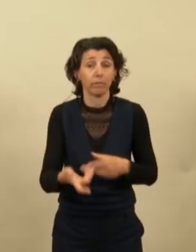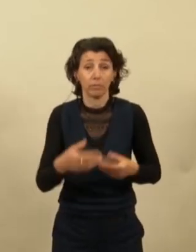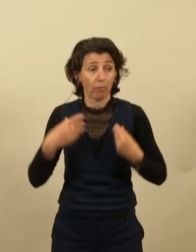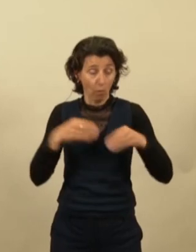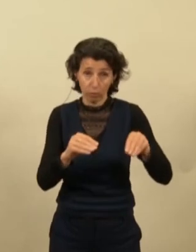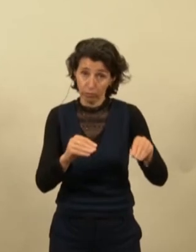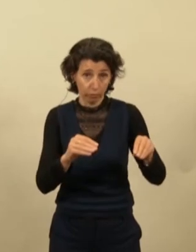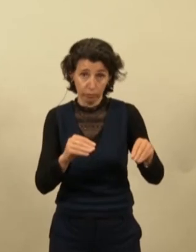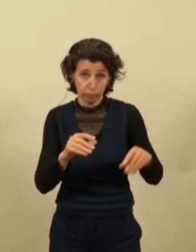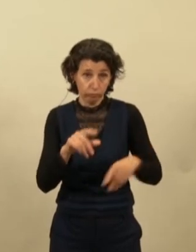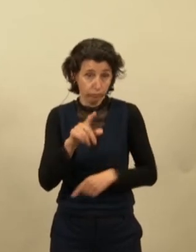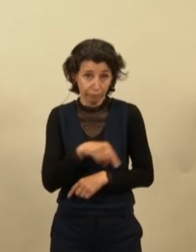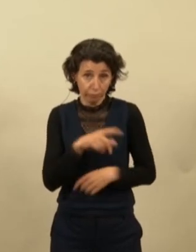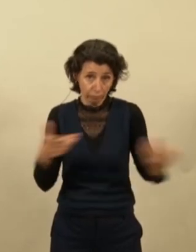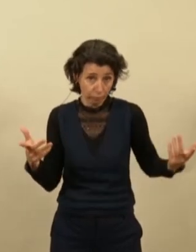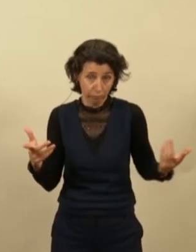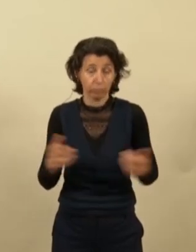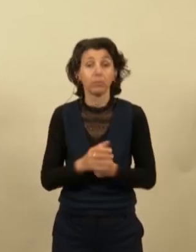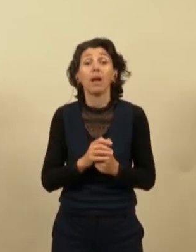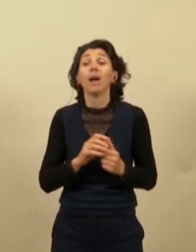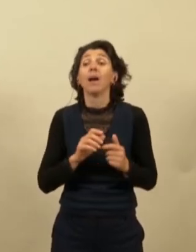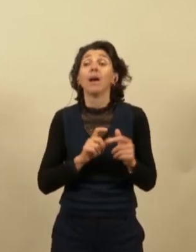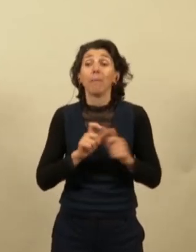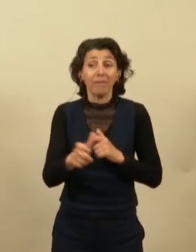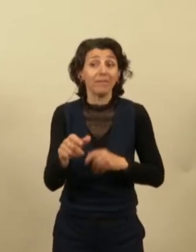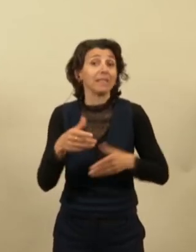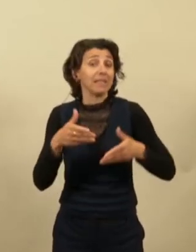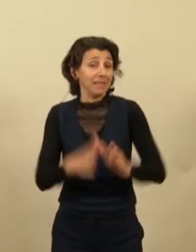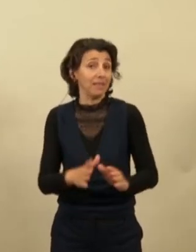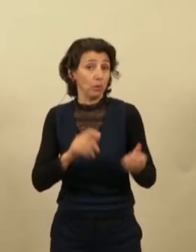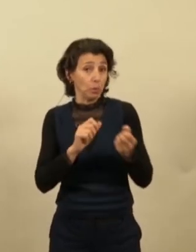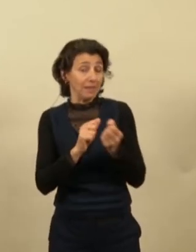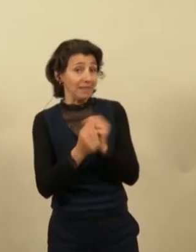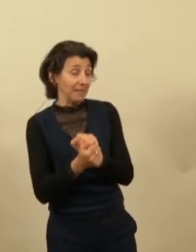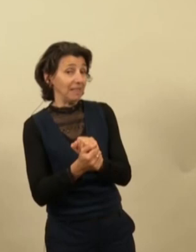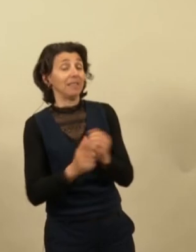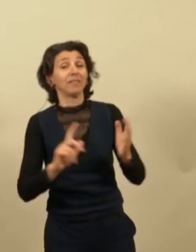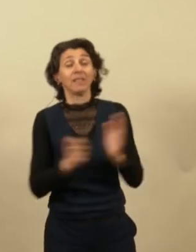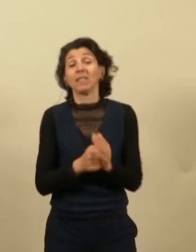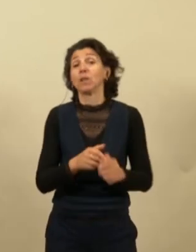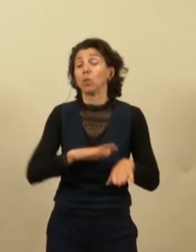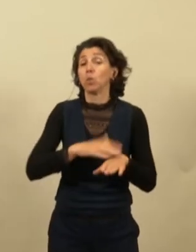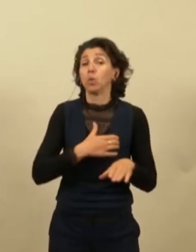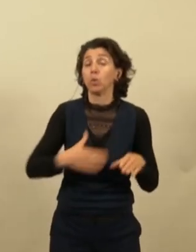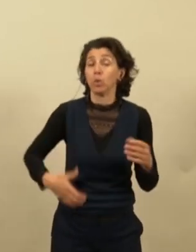modificative a été nécessaire et soumise au Conseil Municipal du 11 juillet 2022